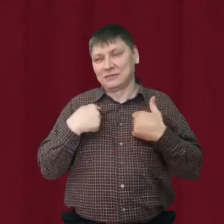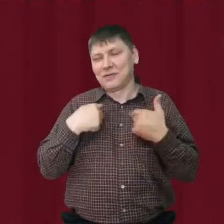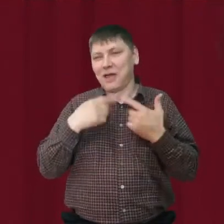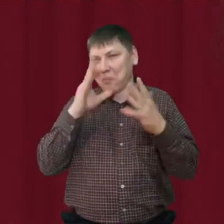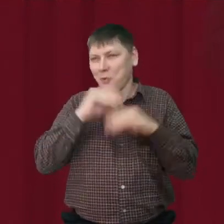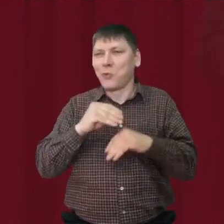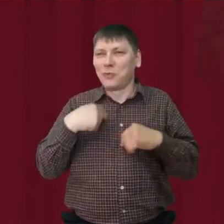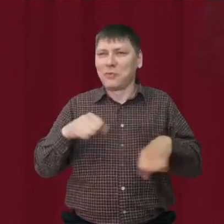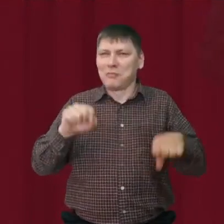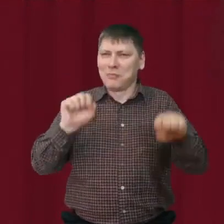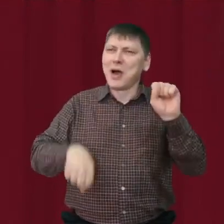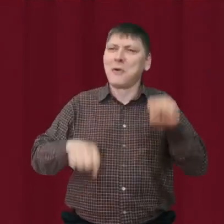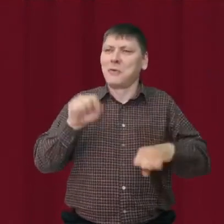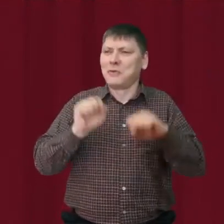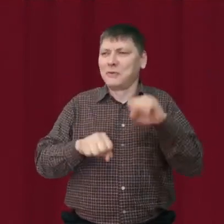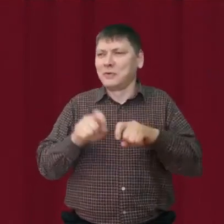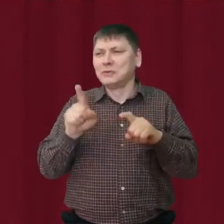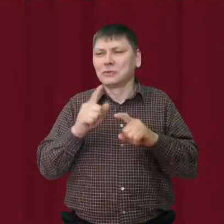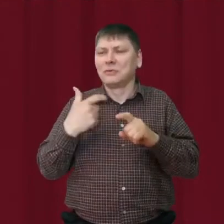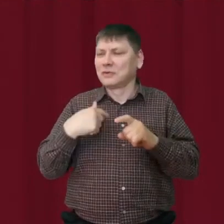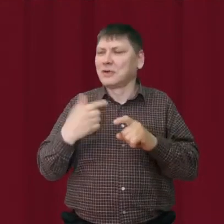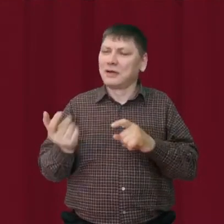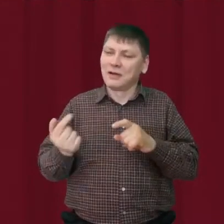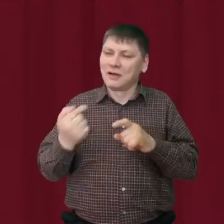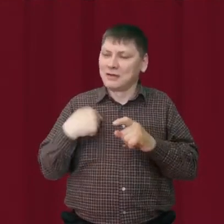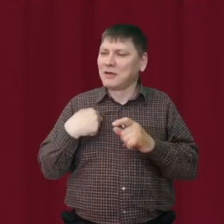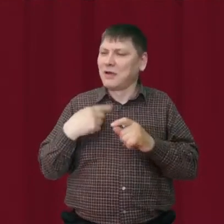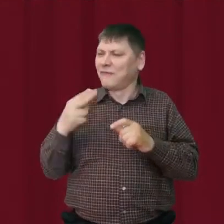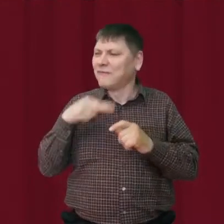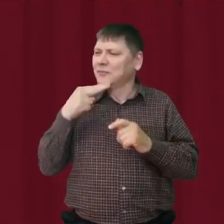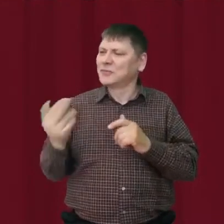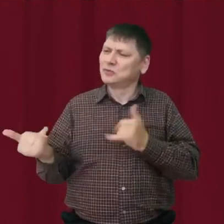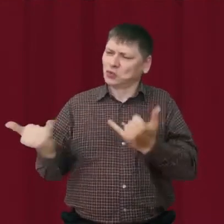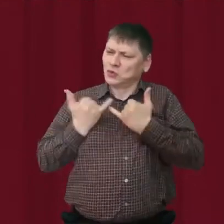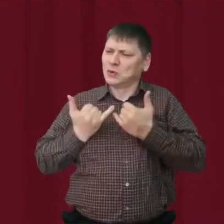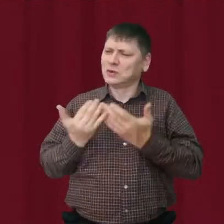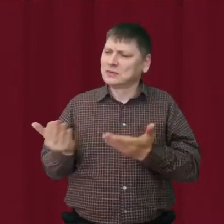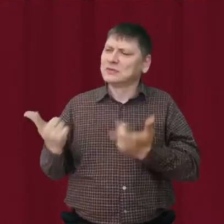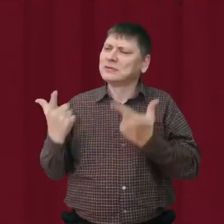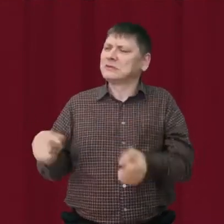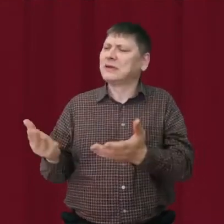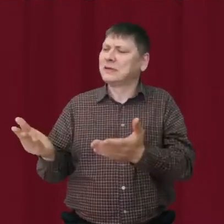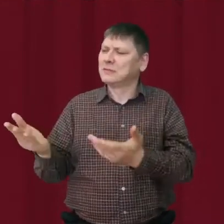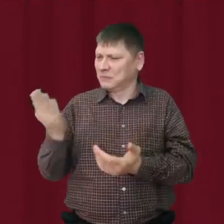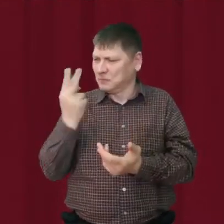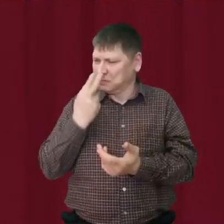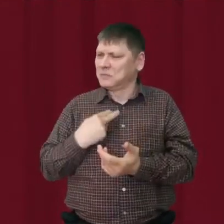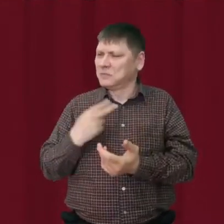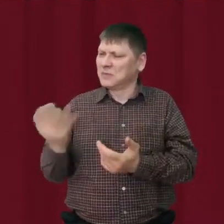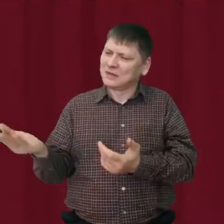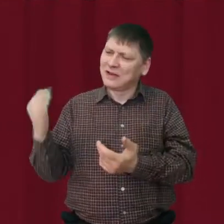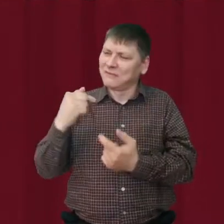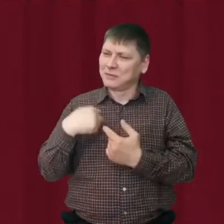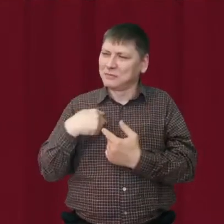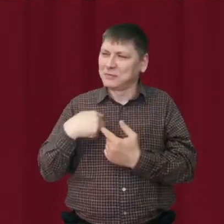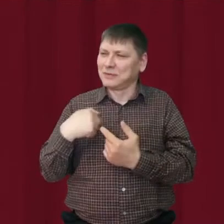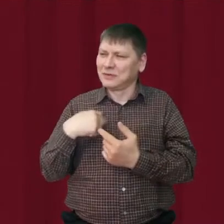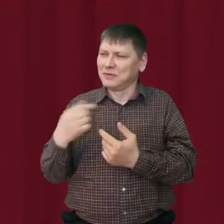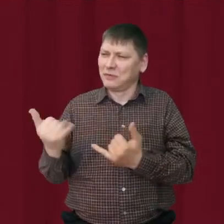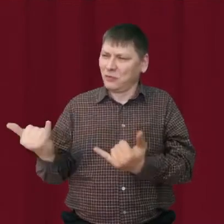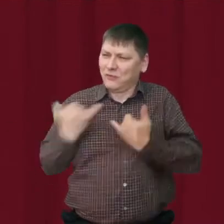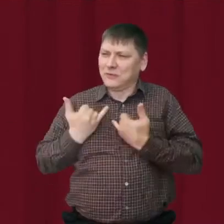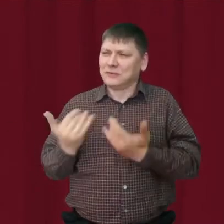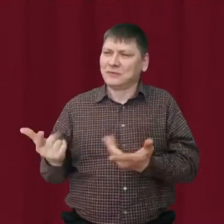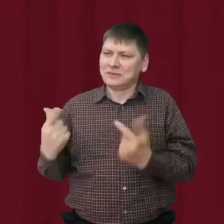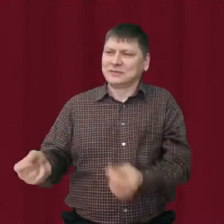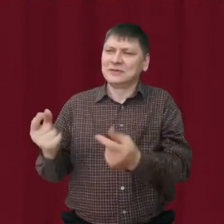какими-то достижениями, не приписывать себе особой чести, власти или уважения какого-то особенного, побуждая других или